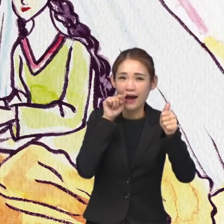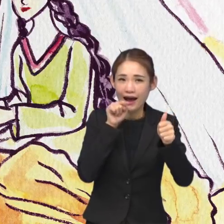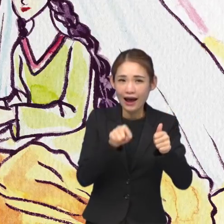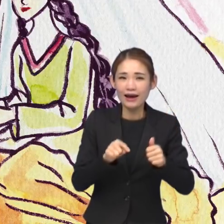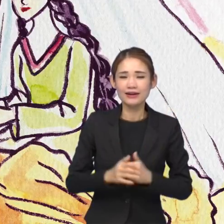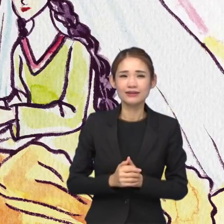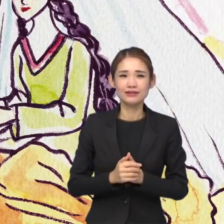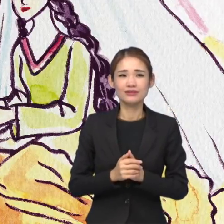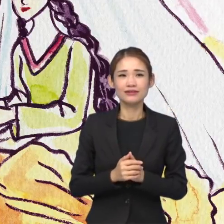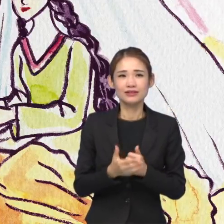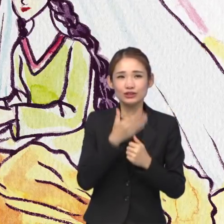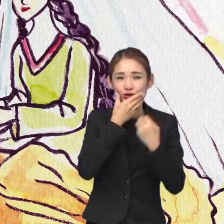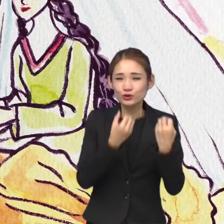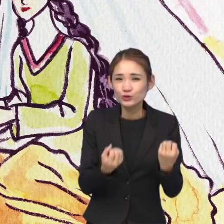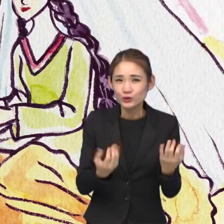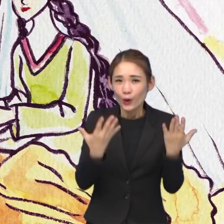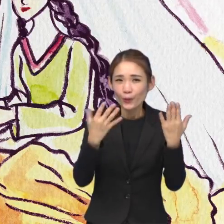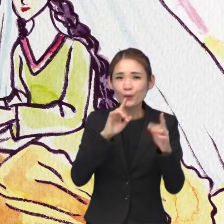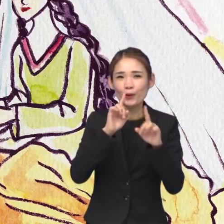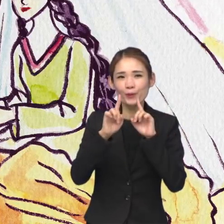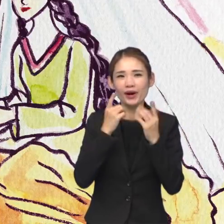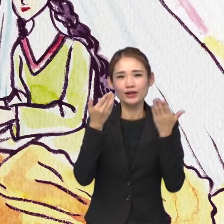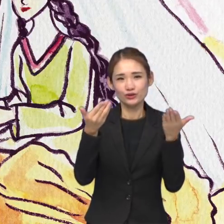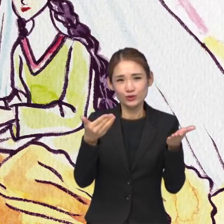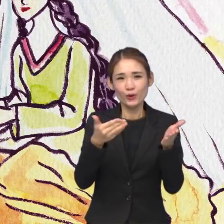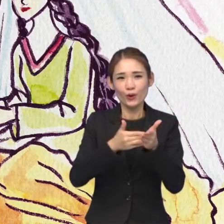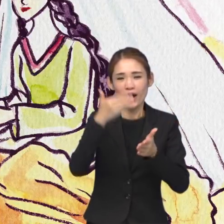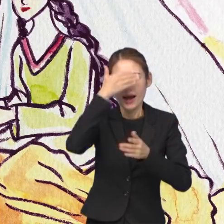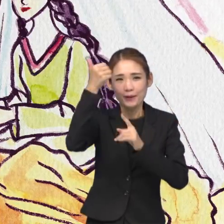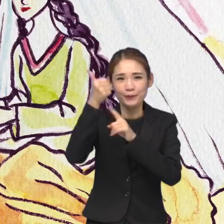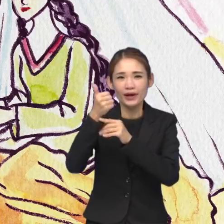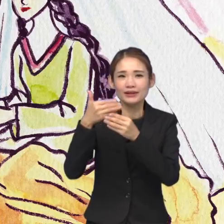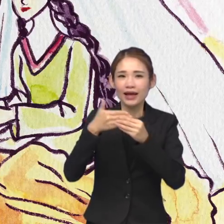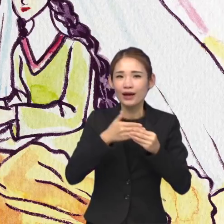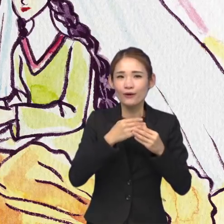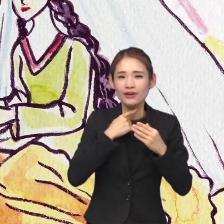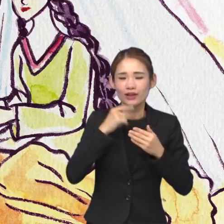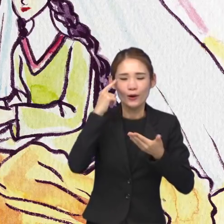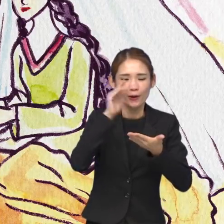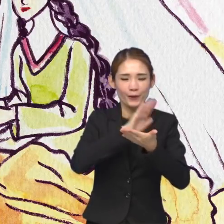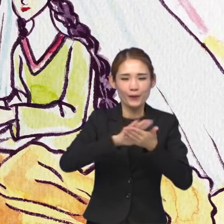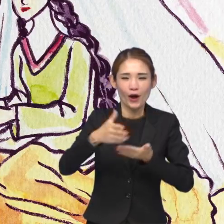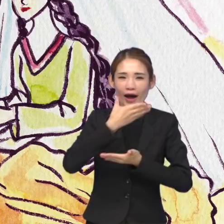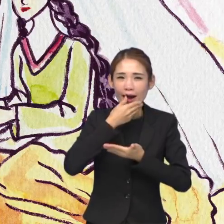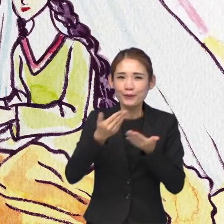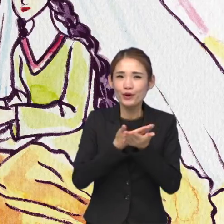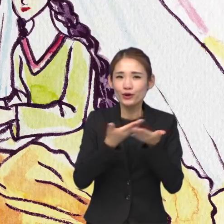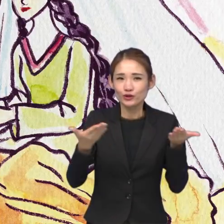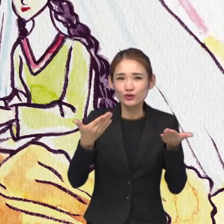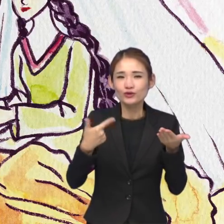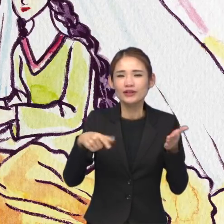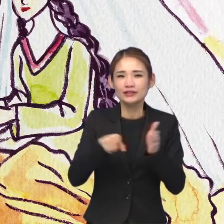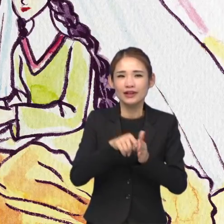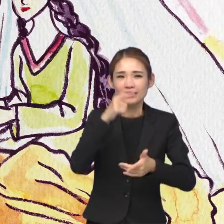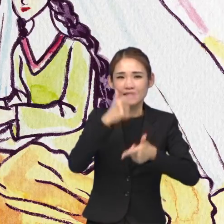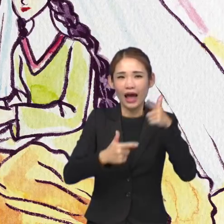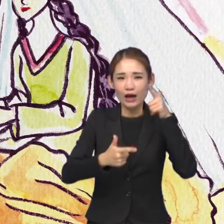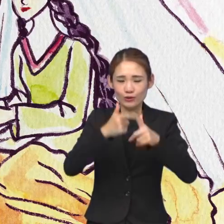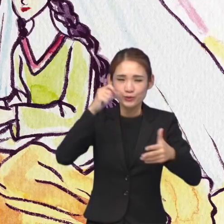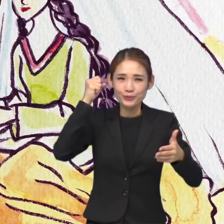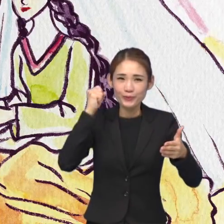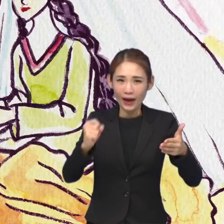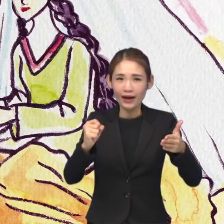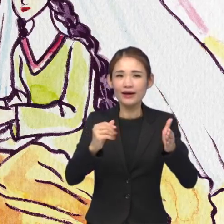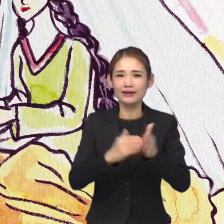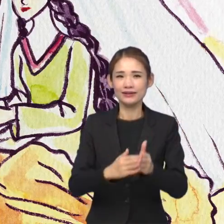라고 축복의 말을 내리고 할아버지가 배려와 떤 행복과 평화를 주려고 이번에도 지팡이를 땅에 내리쳐